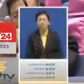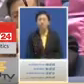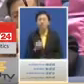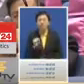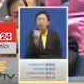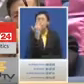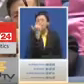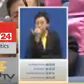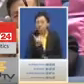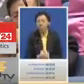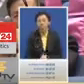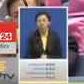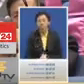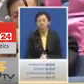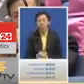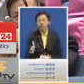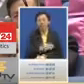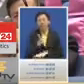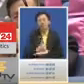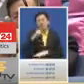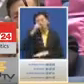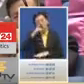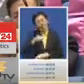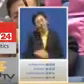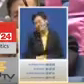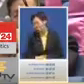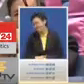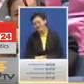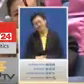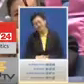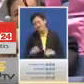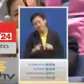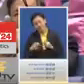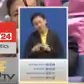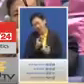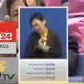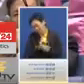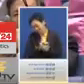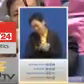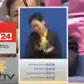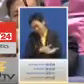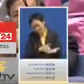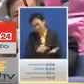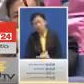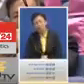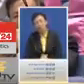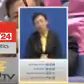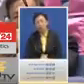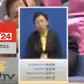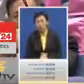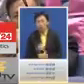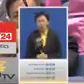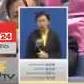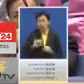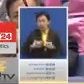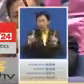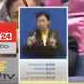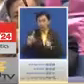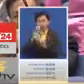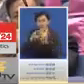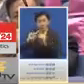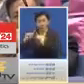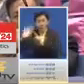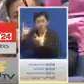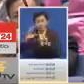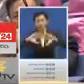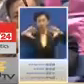พราะไงครับการเมืองไทยมันเป็นปมด้อยปมด้อยไม่เหมือนใครในโลกเรามีรัฐบาล